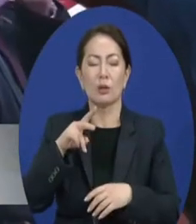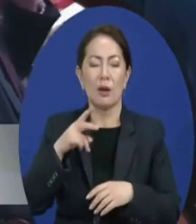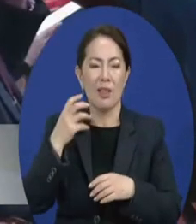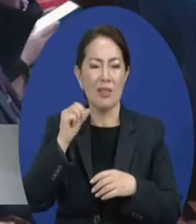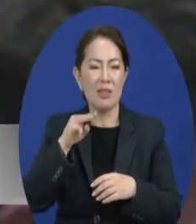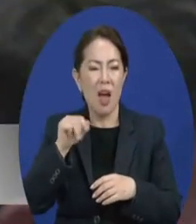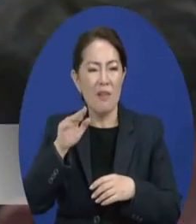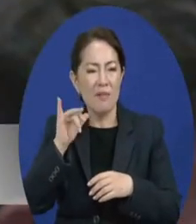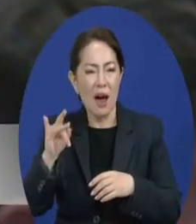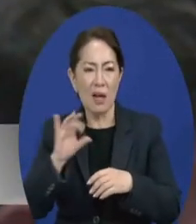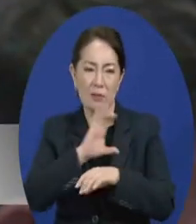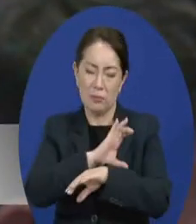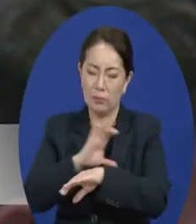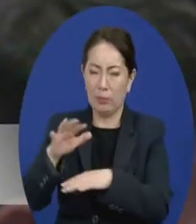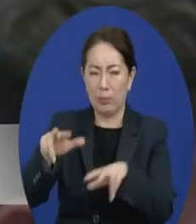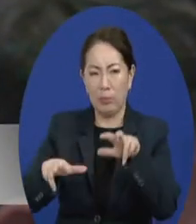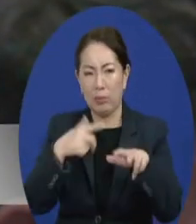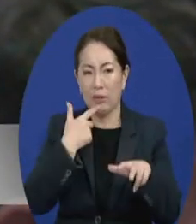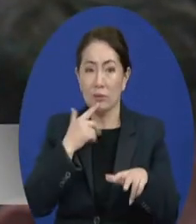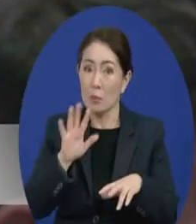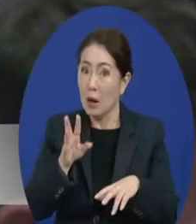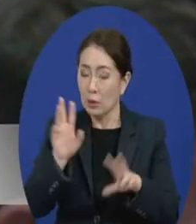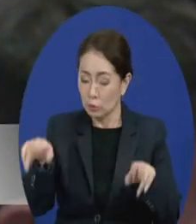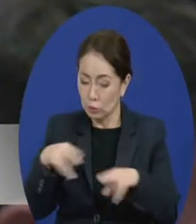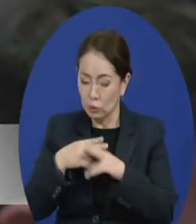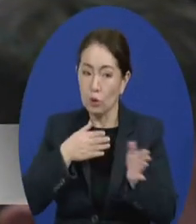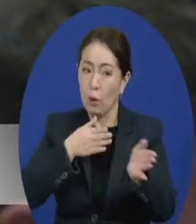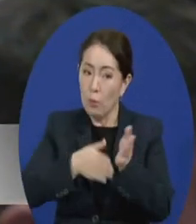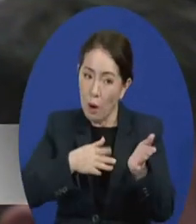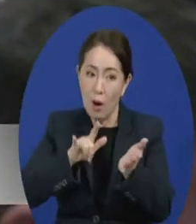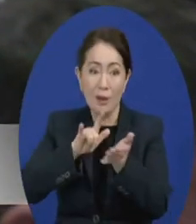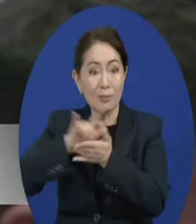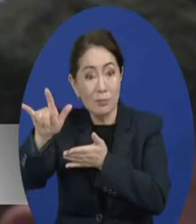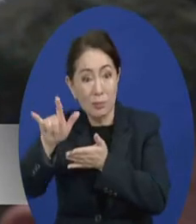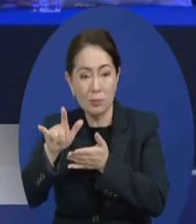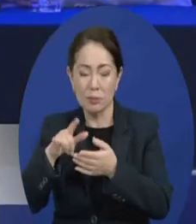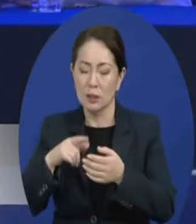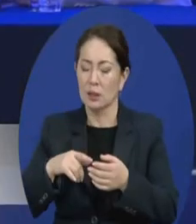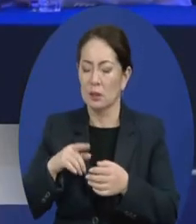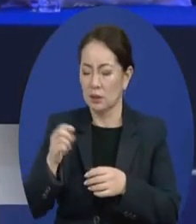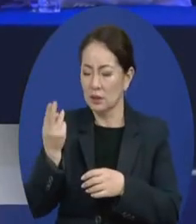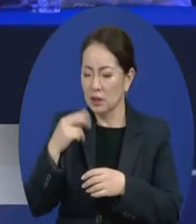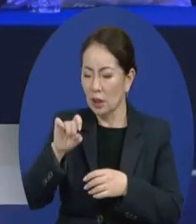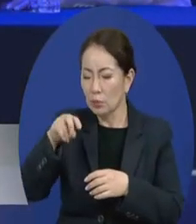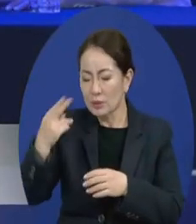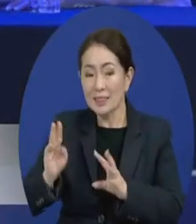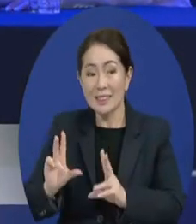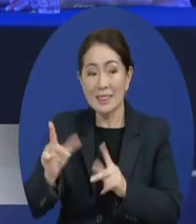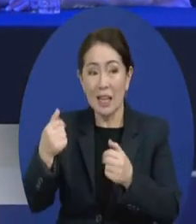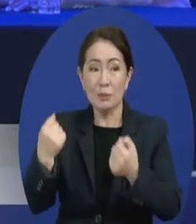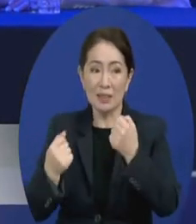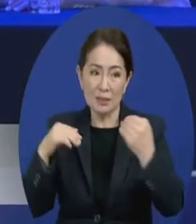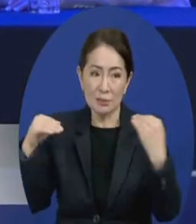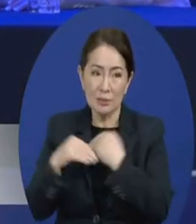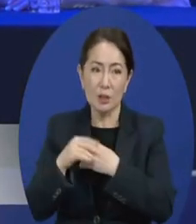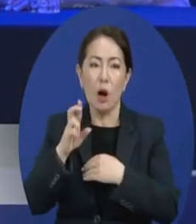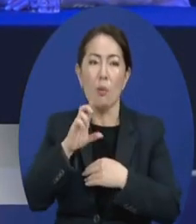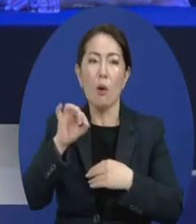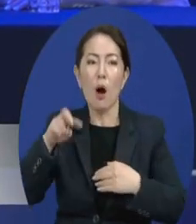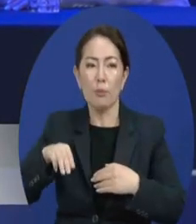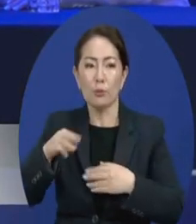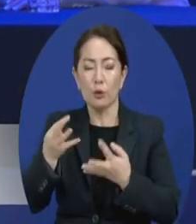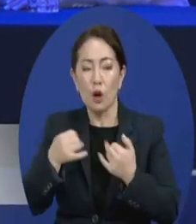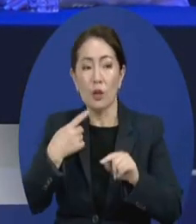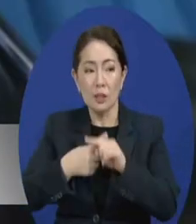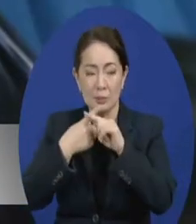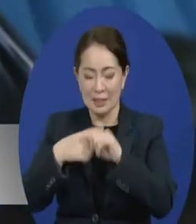үргэлжлэх хандлагатай байгаад дүгнэлт хийж, төмөр зам, автозам, агаарын тээврийн дэд бүтцийг сайжруулах замаар бомбтуудын тоог нэмэгдүүлж